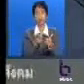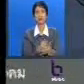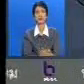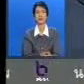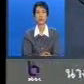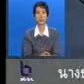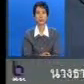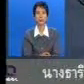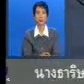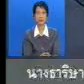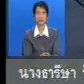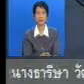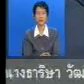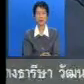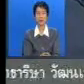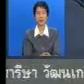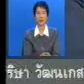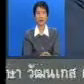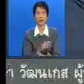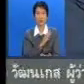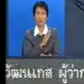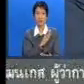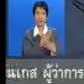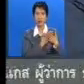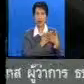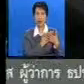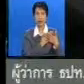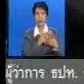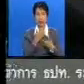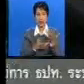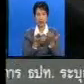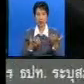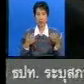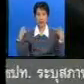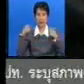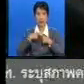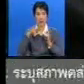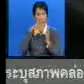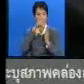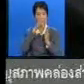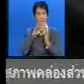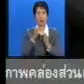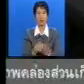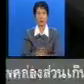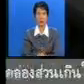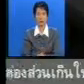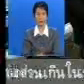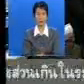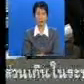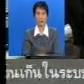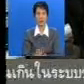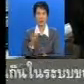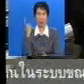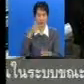อิทธิพลพรมจันทร์อายุ30ปีพ่อค้าขายเสื้อผ้าฝ้ายจากภาคเหนือเข้าแจ้งความร้องทุกข์หลังถูกชุดเฉพาะกิจควบคุมไปตั้ง